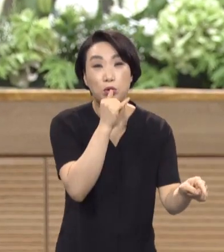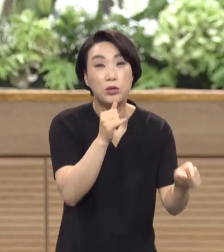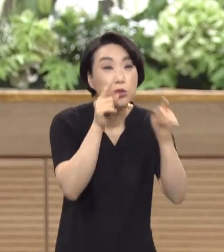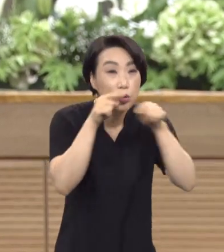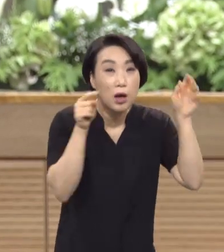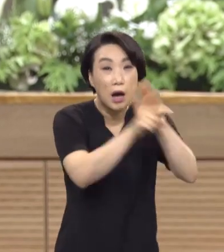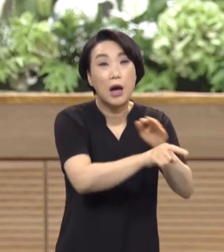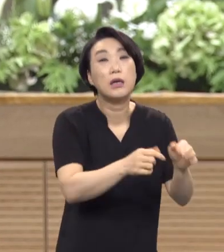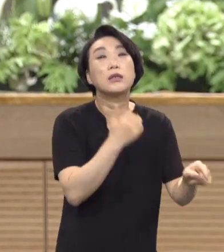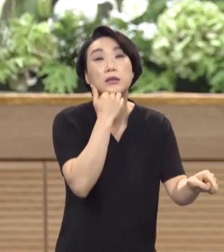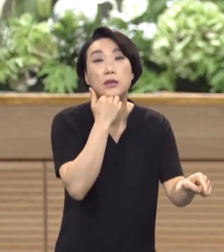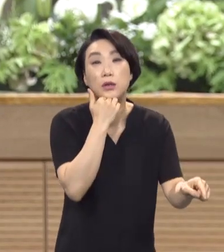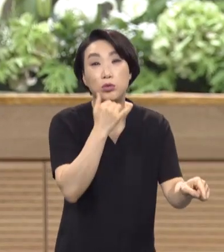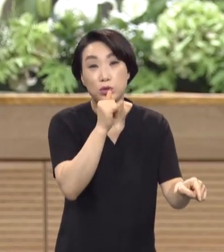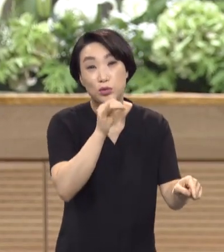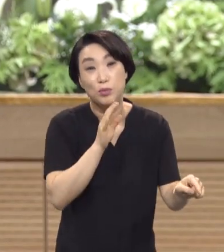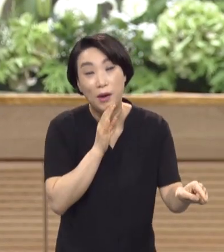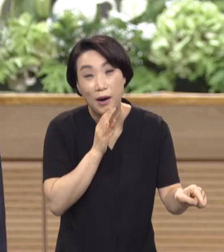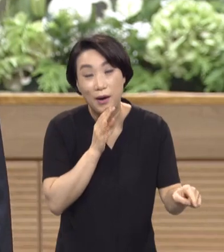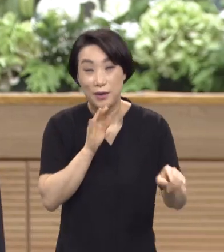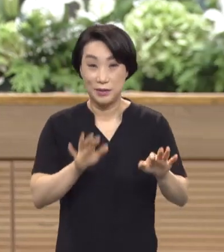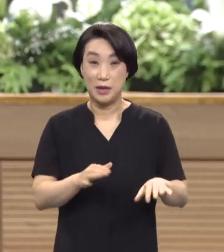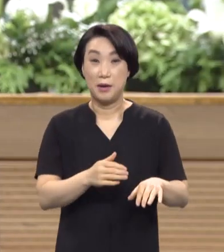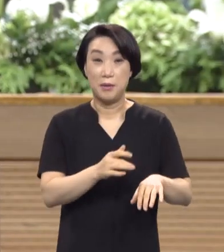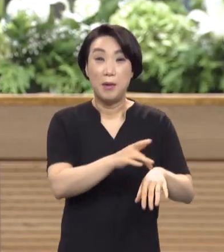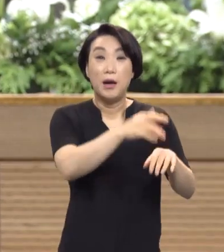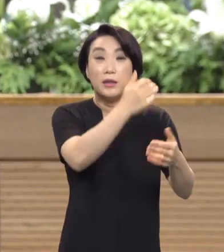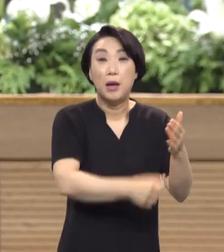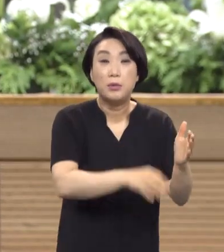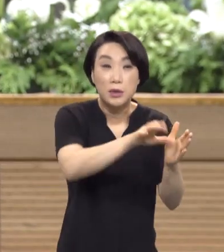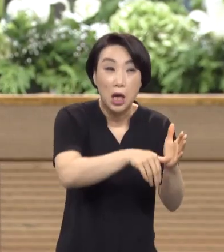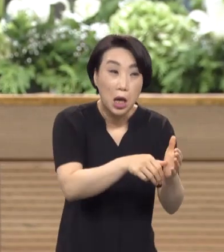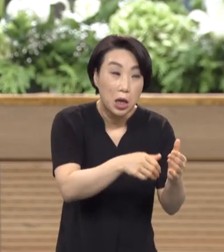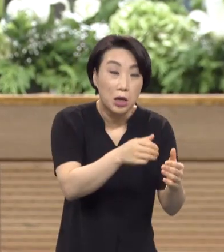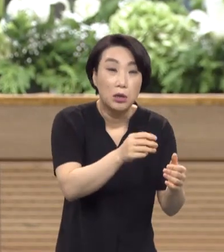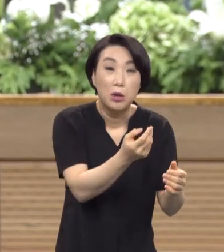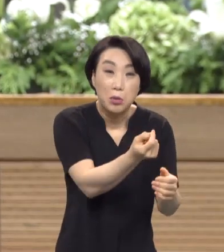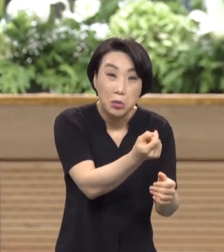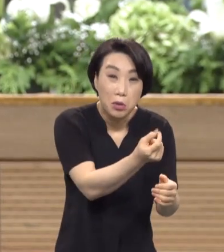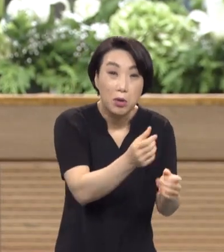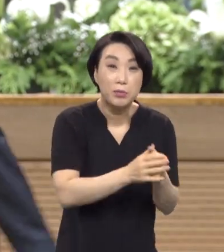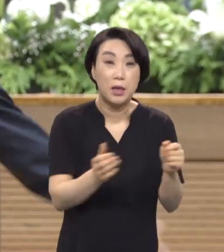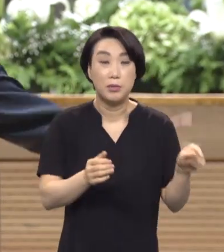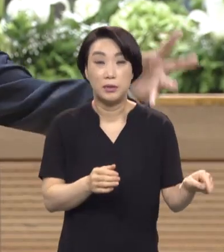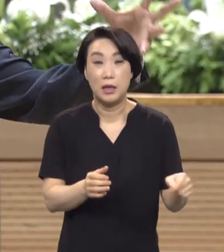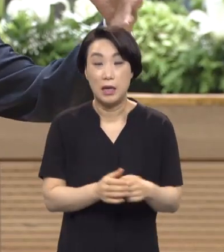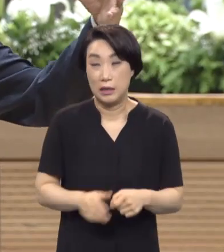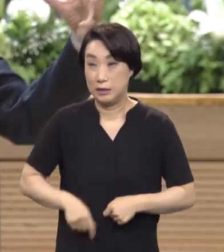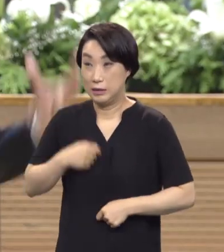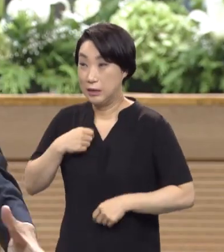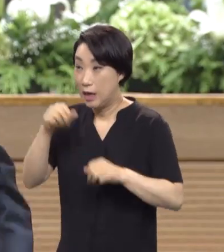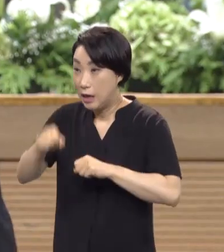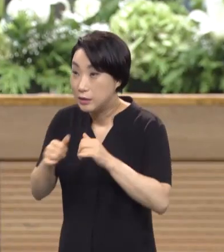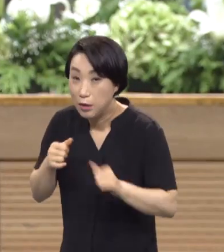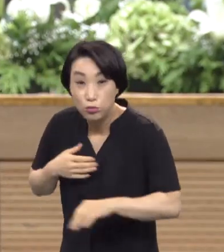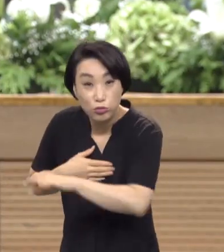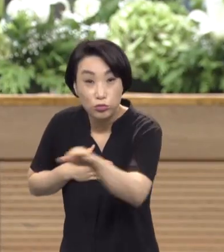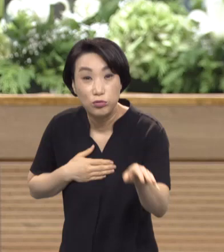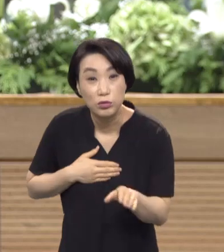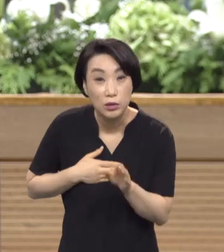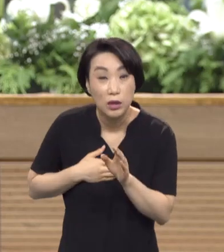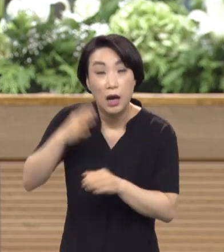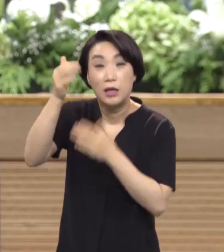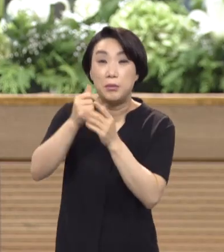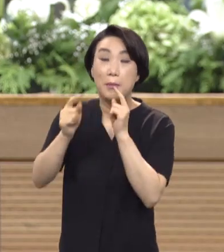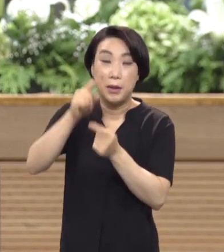갈날 때만 기다리잖아요. 지금요. 이제 자기 때가 얼마 남지 않음으로 말미암아 의의를 행하는